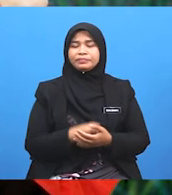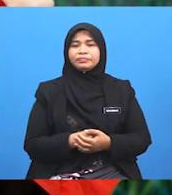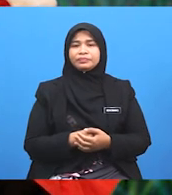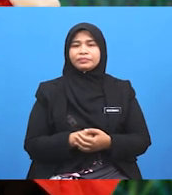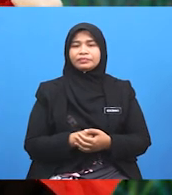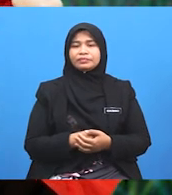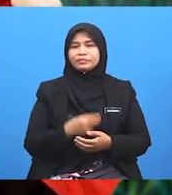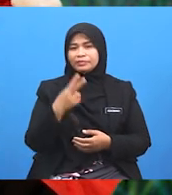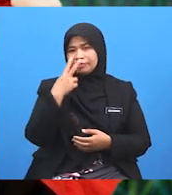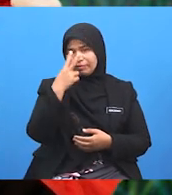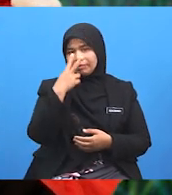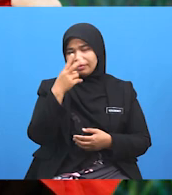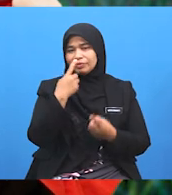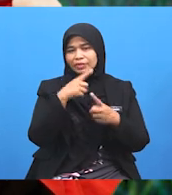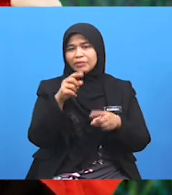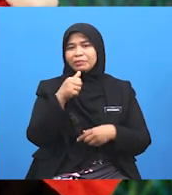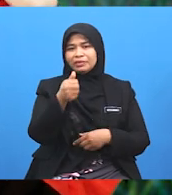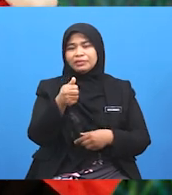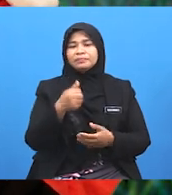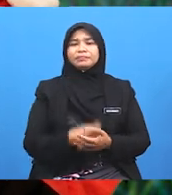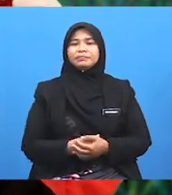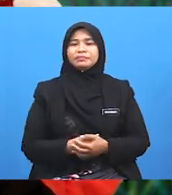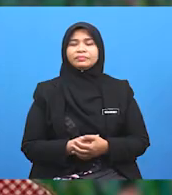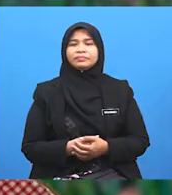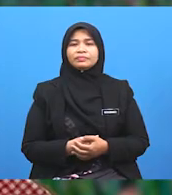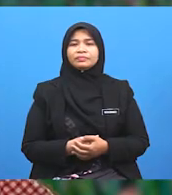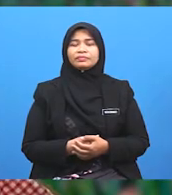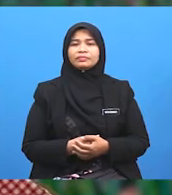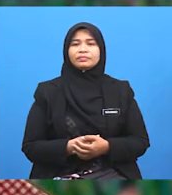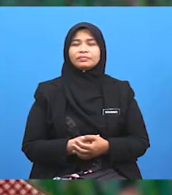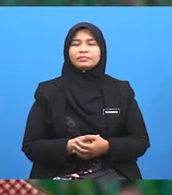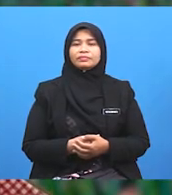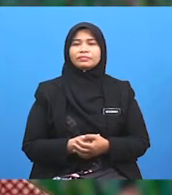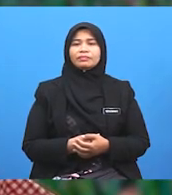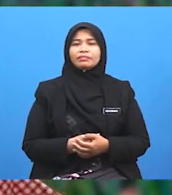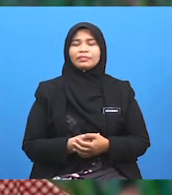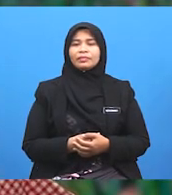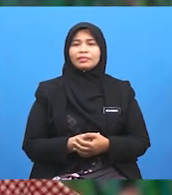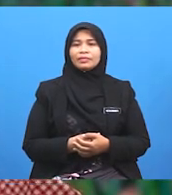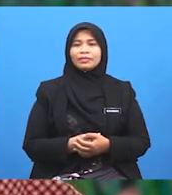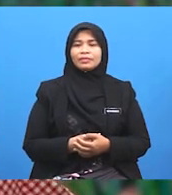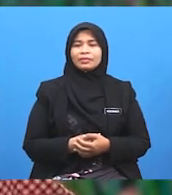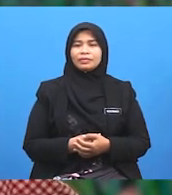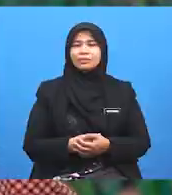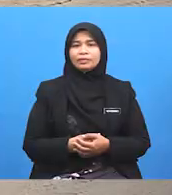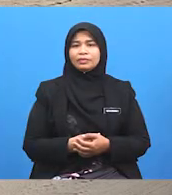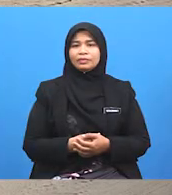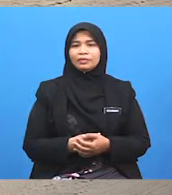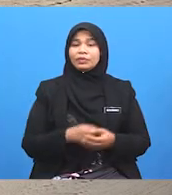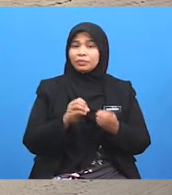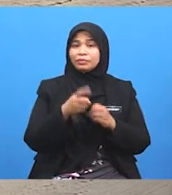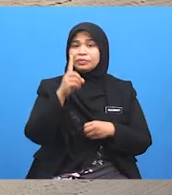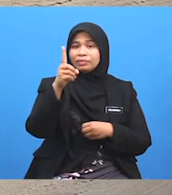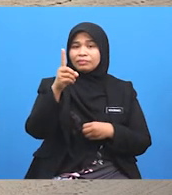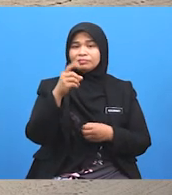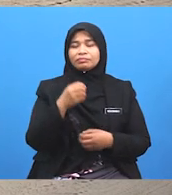Murid-murid, sila semak jawapan anda. Mira, tolong beritahu jawapan kepada rakan-rakan kamu.